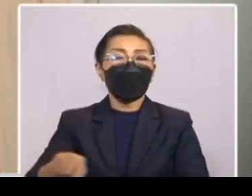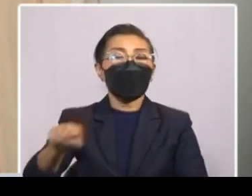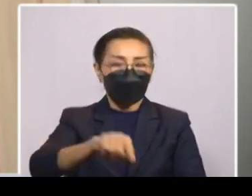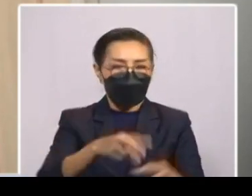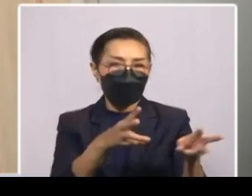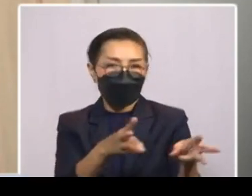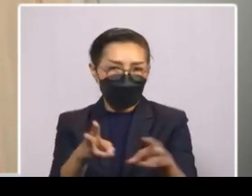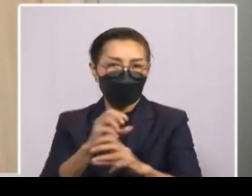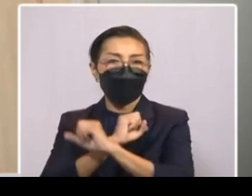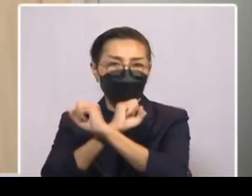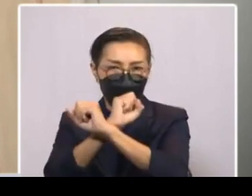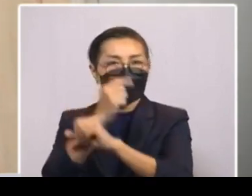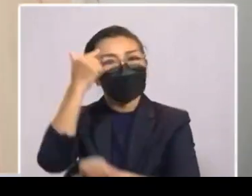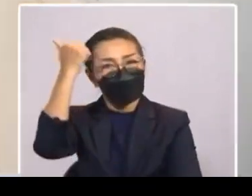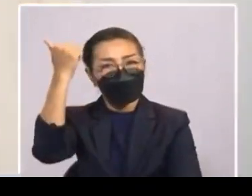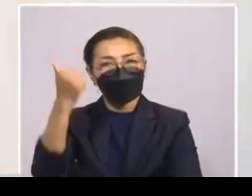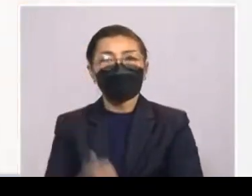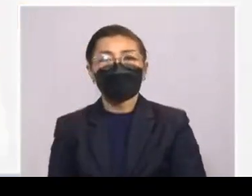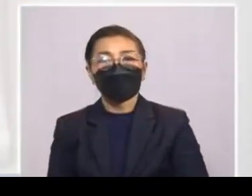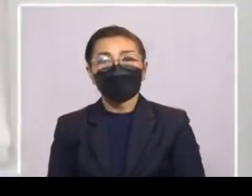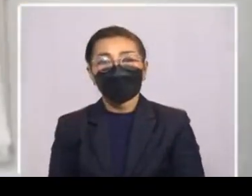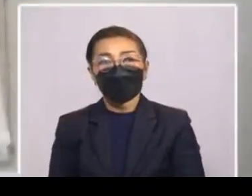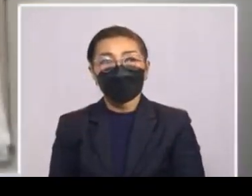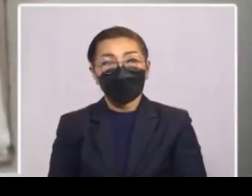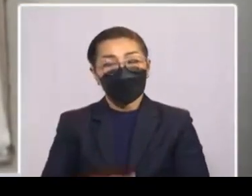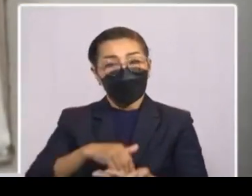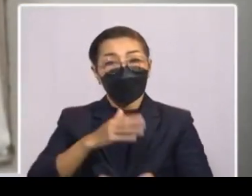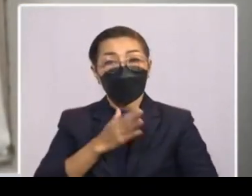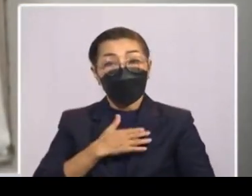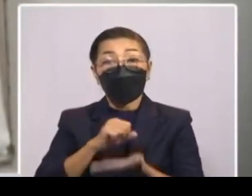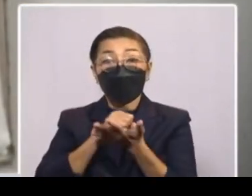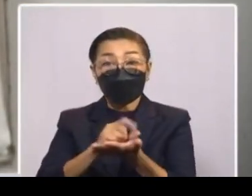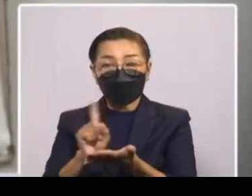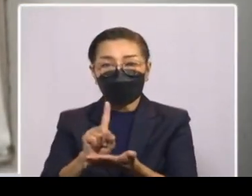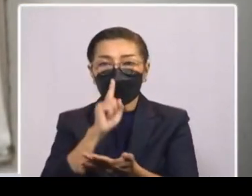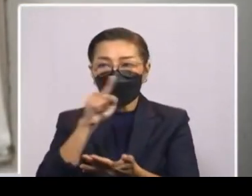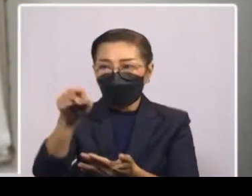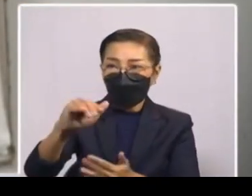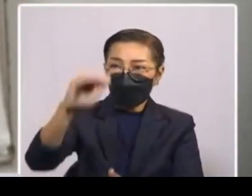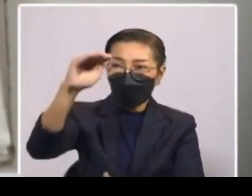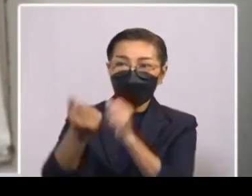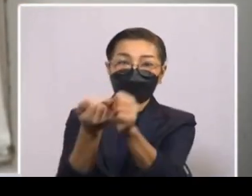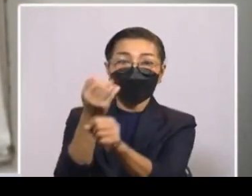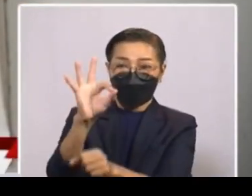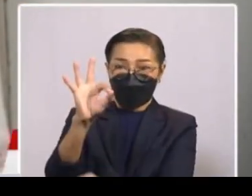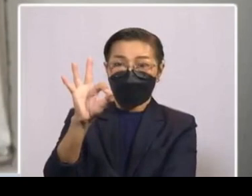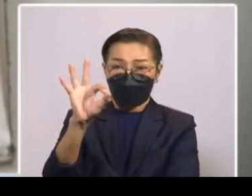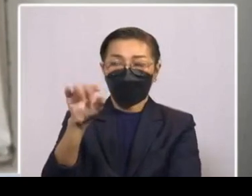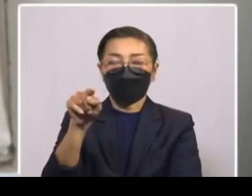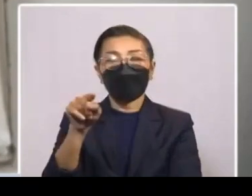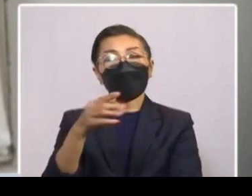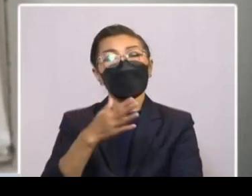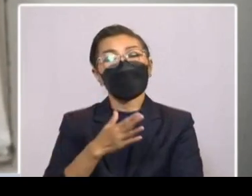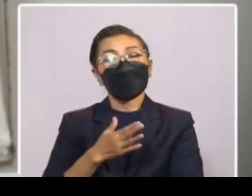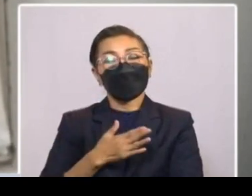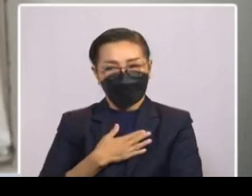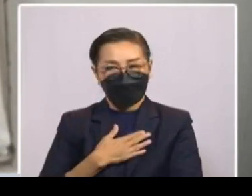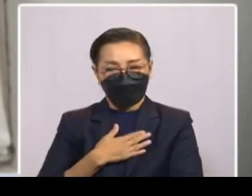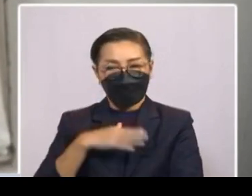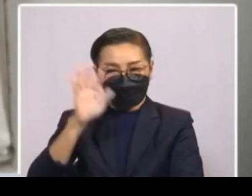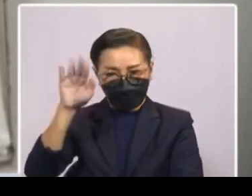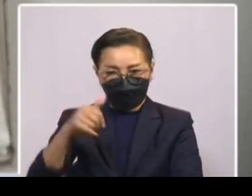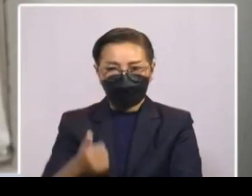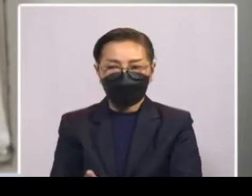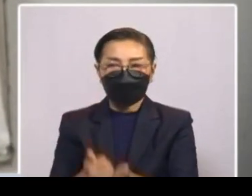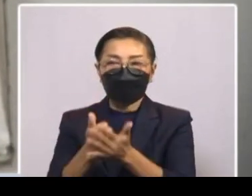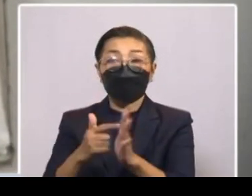ธีการป้องกัน ในบริการของเราเนี่ยก็ถ้าอายุ19ปีนะคะเราก็ฝังยาคุมกำเนิดแล้วจะ